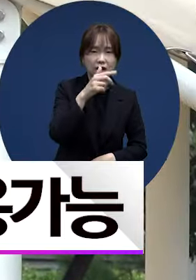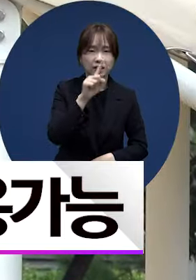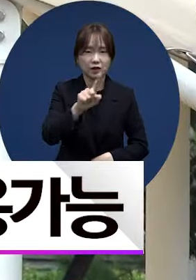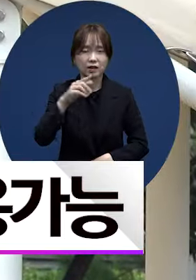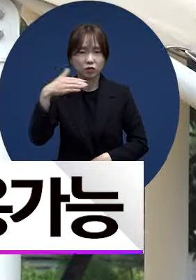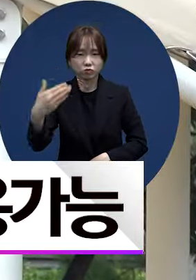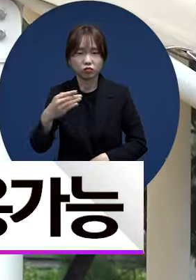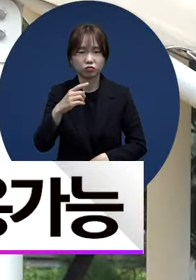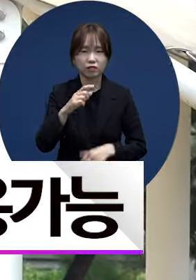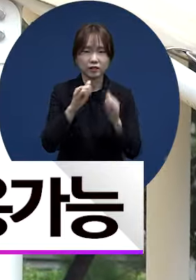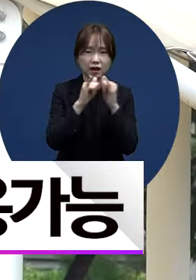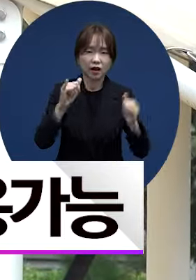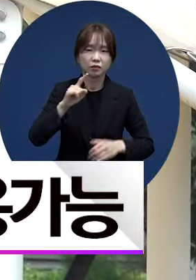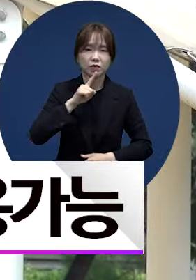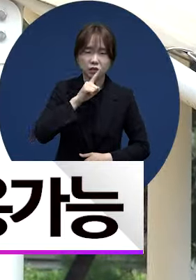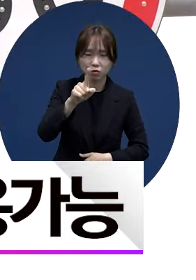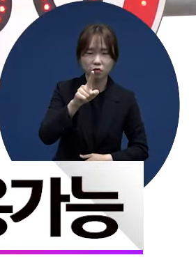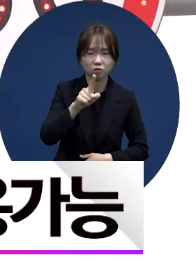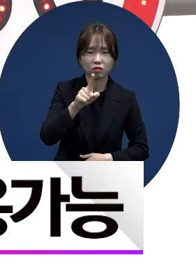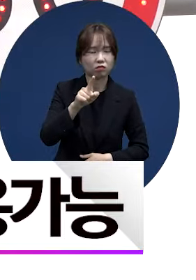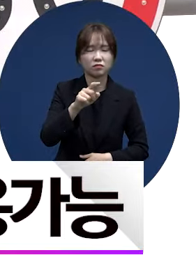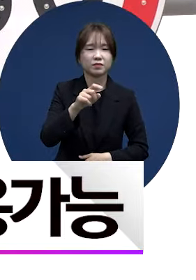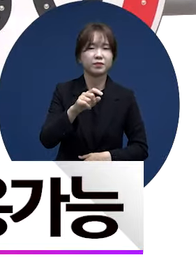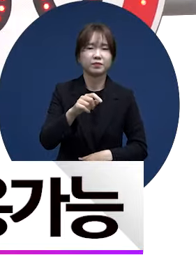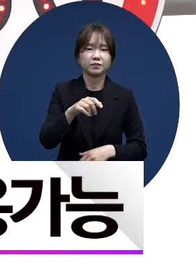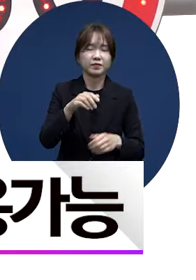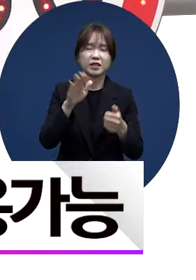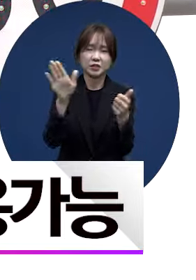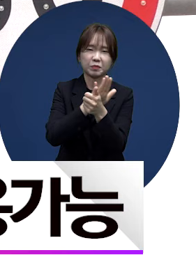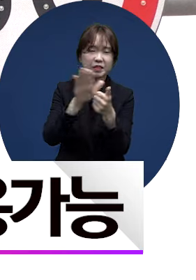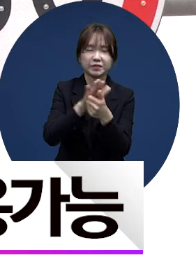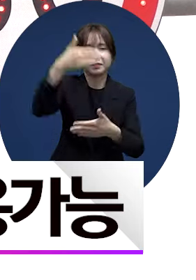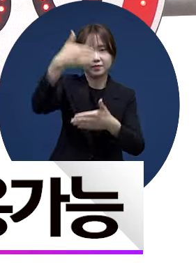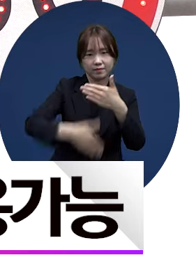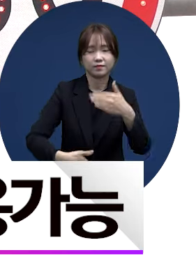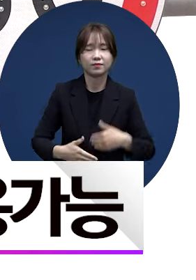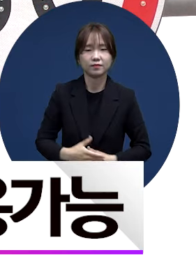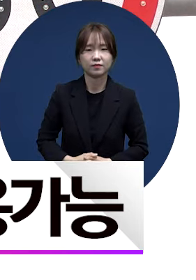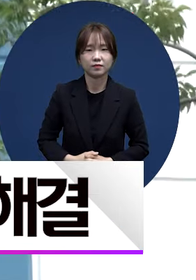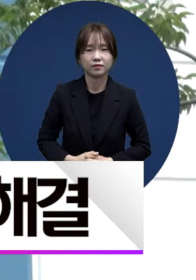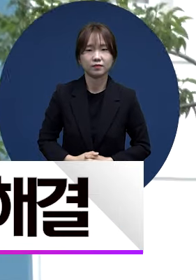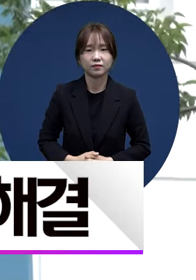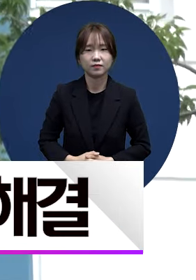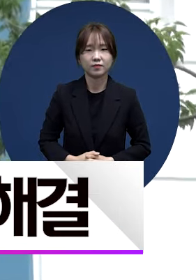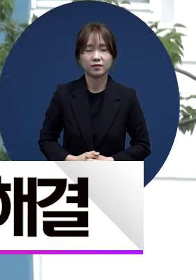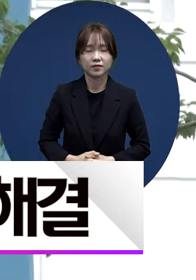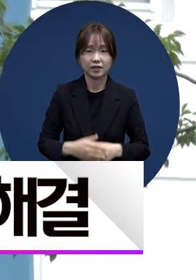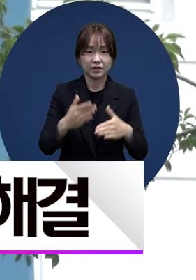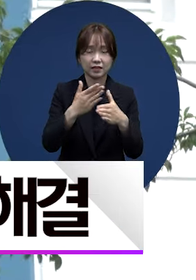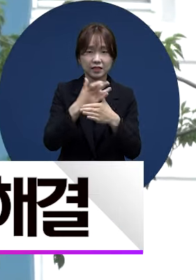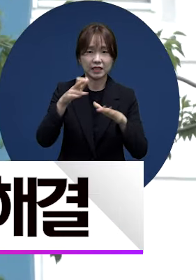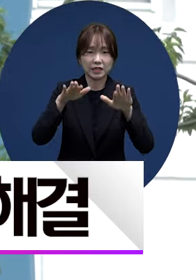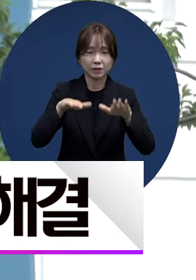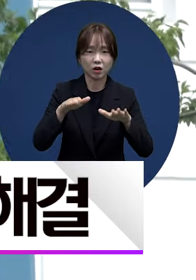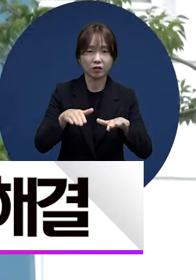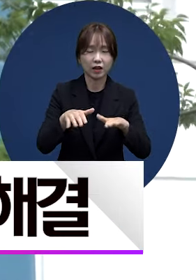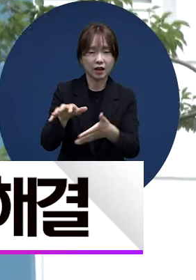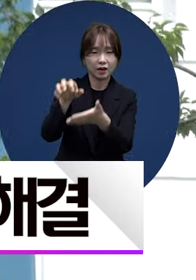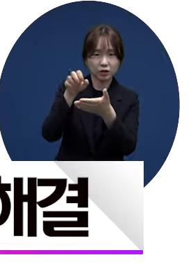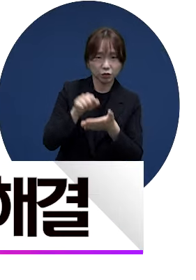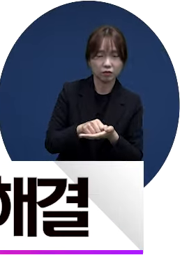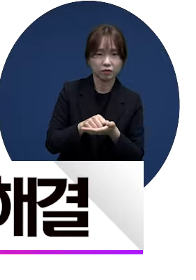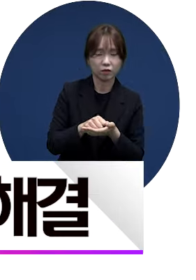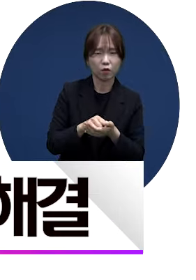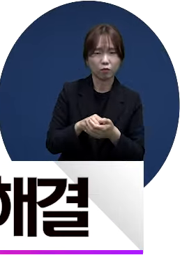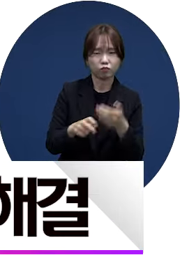있으며 주민신고제나 경찰서, 소방서 등의 단속권은 서비스 대상에서 제외됩니다. 양산시는 이번 휘슬